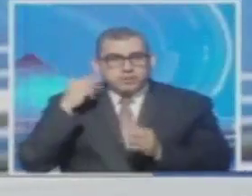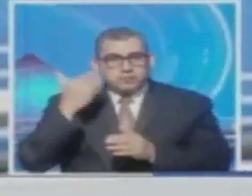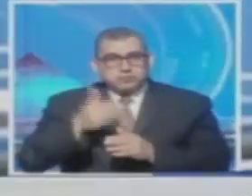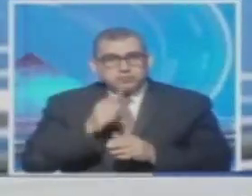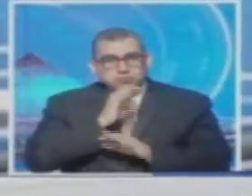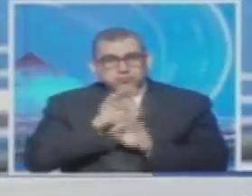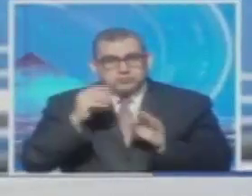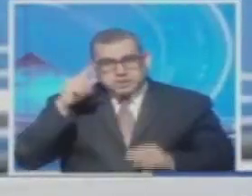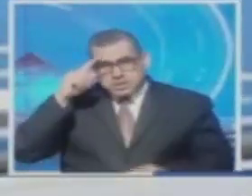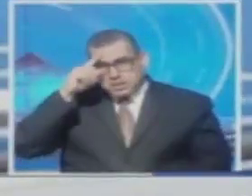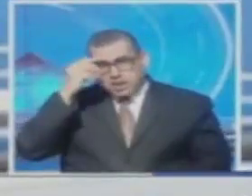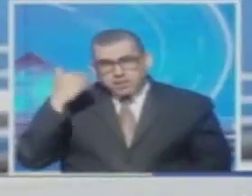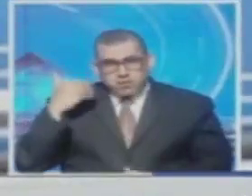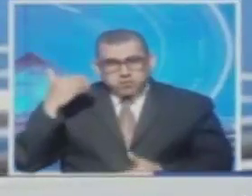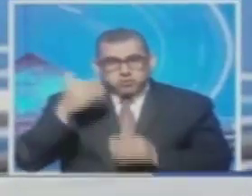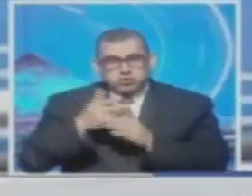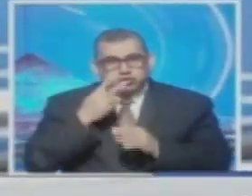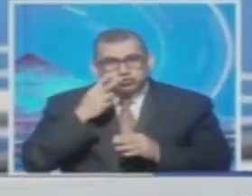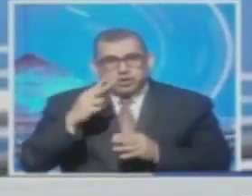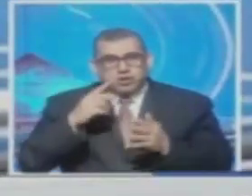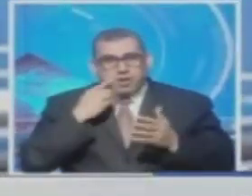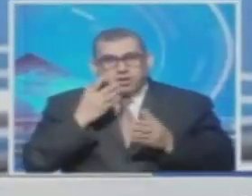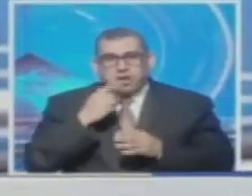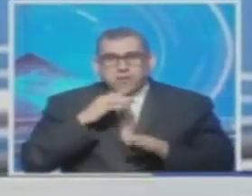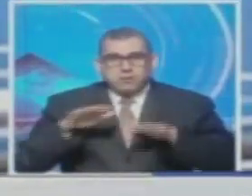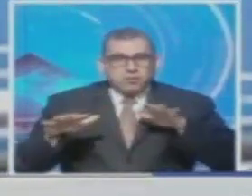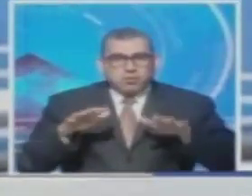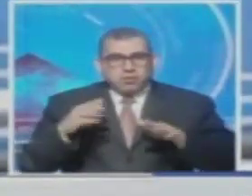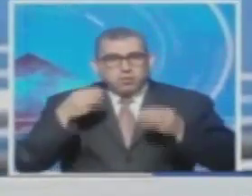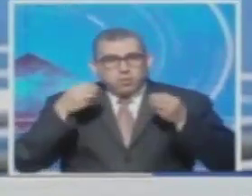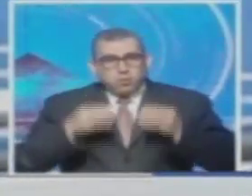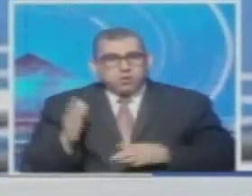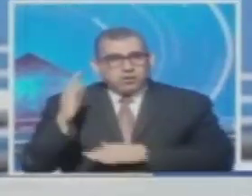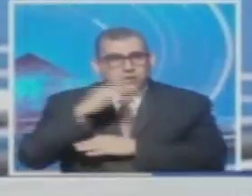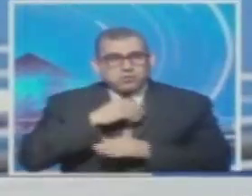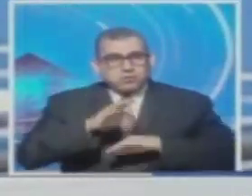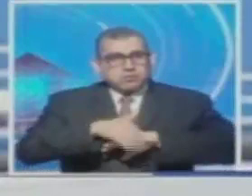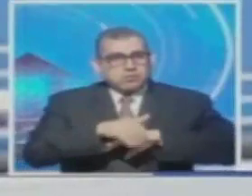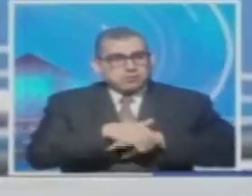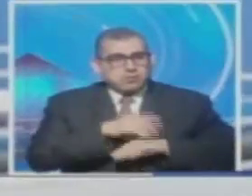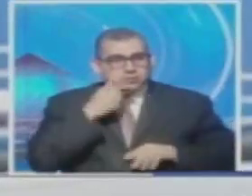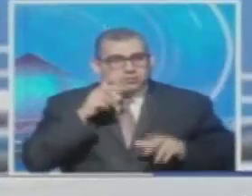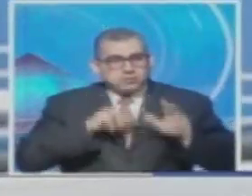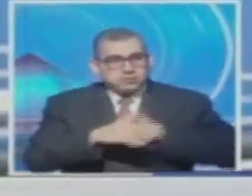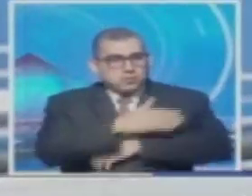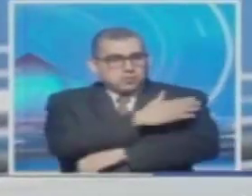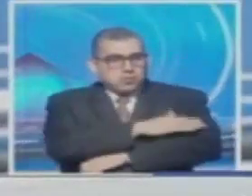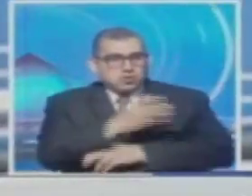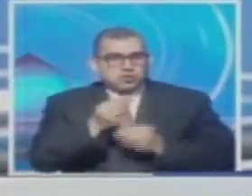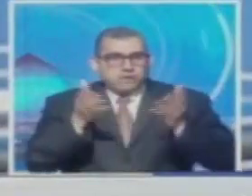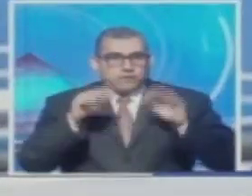فترة عصيبة شهدت حالة من عدم الاستقرار وانتشار الرشوة والمحسوبية.